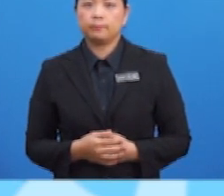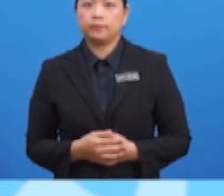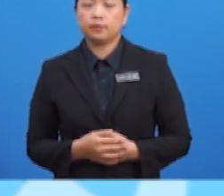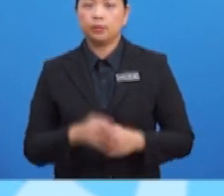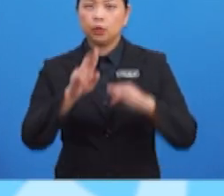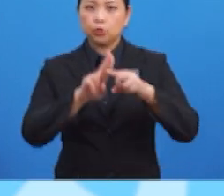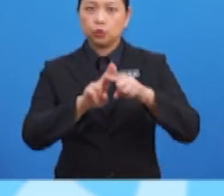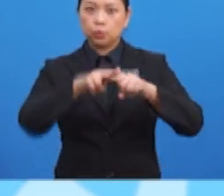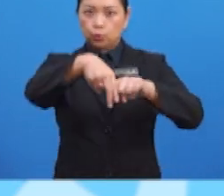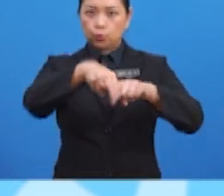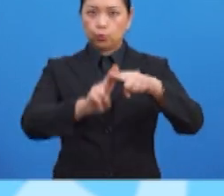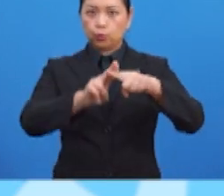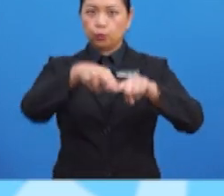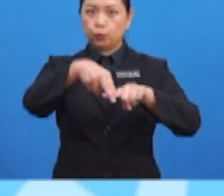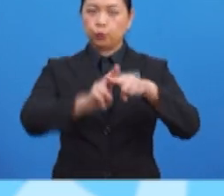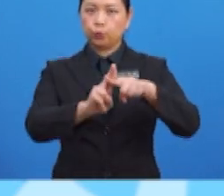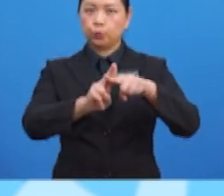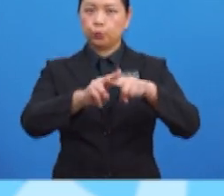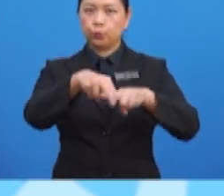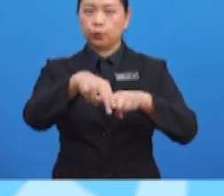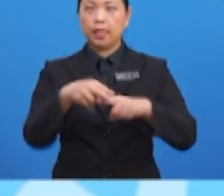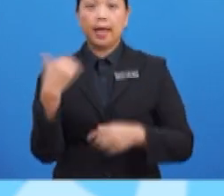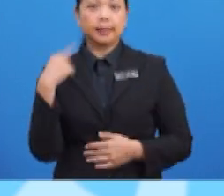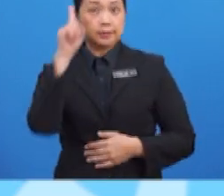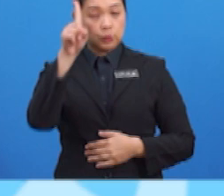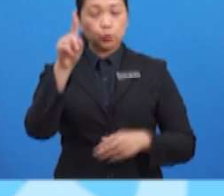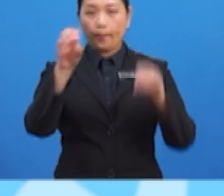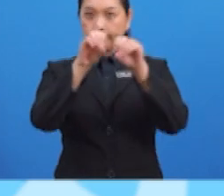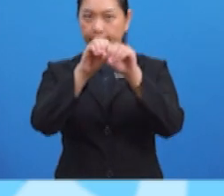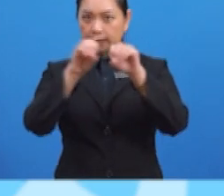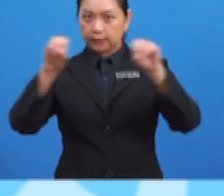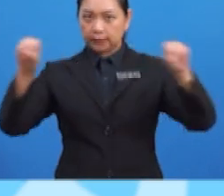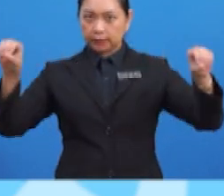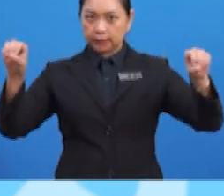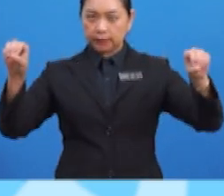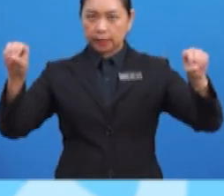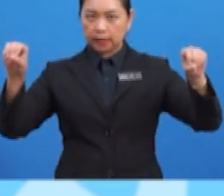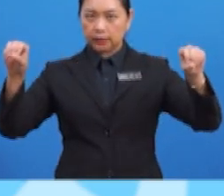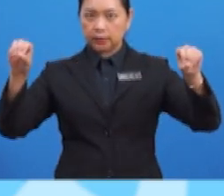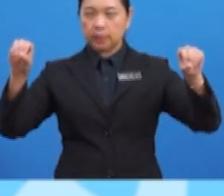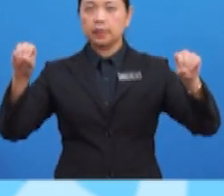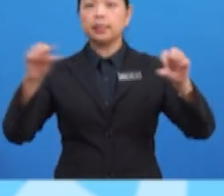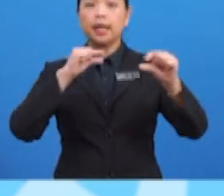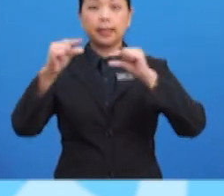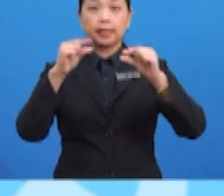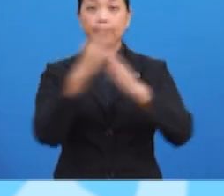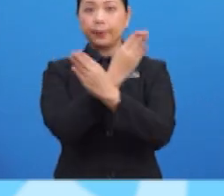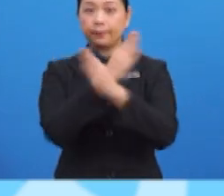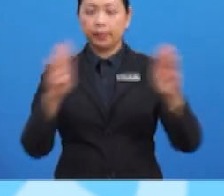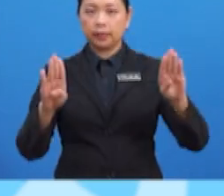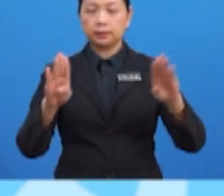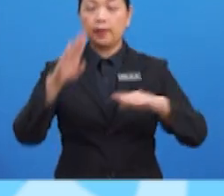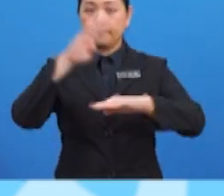Tuas terdiri daripada suatu batang tuas tegar yang bergerak bebas pada